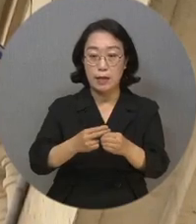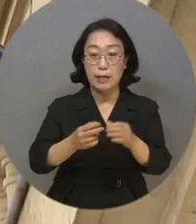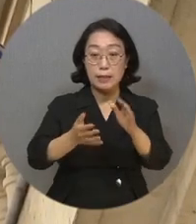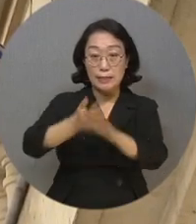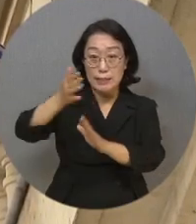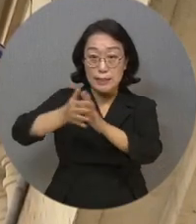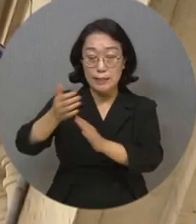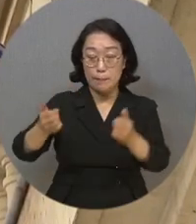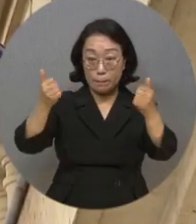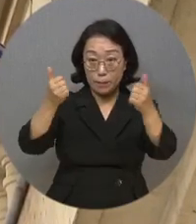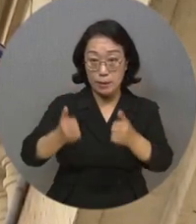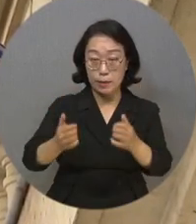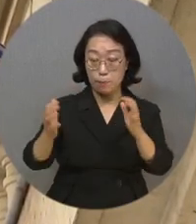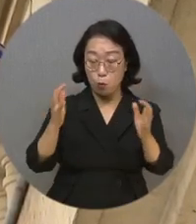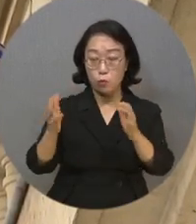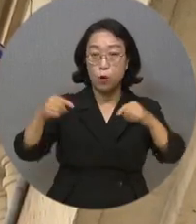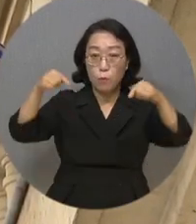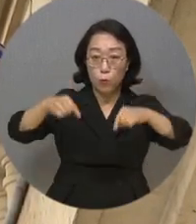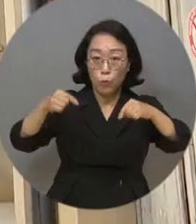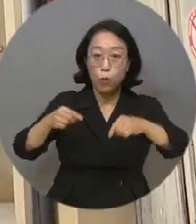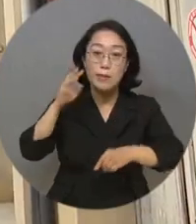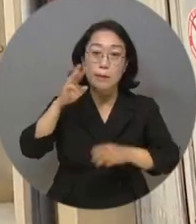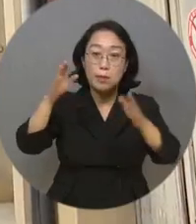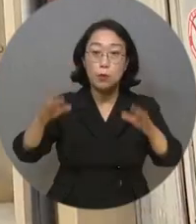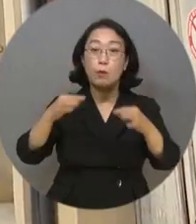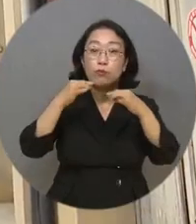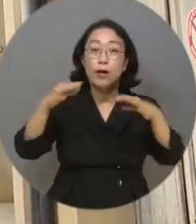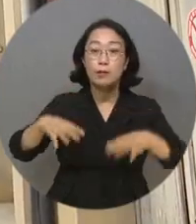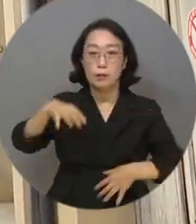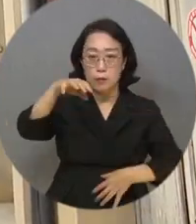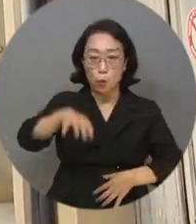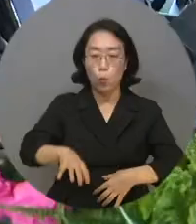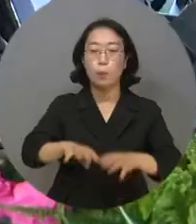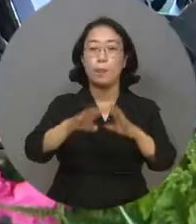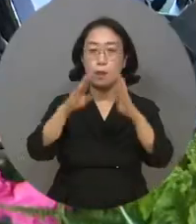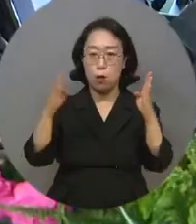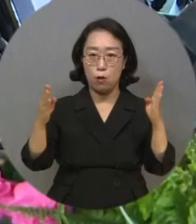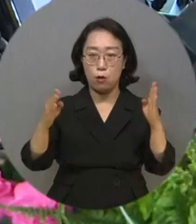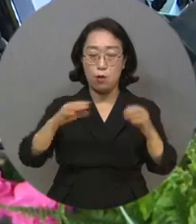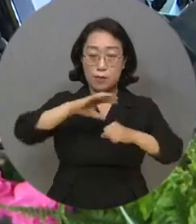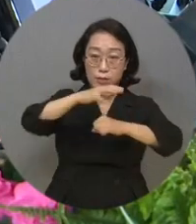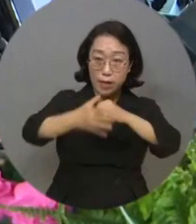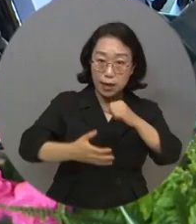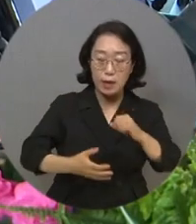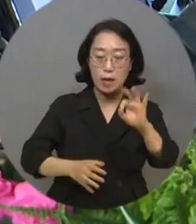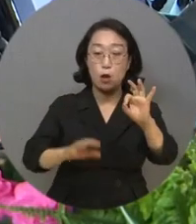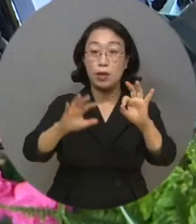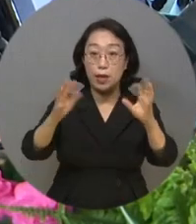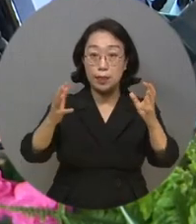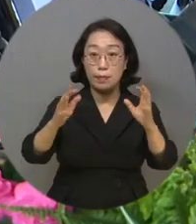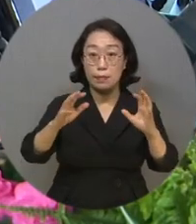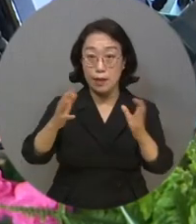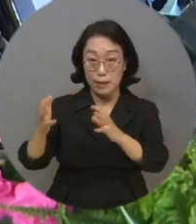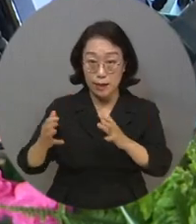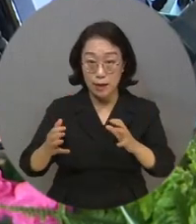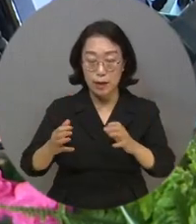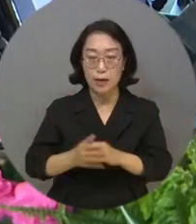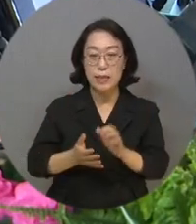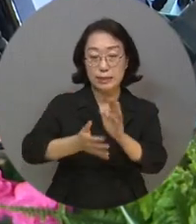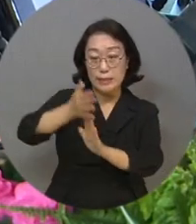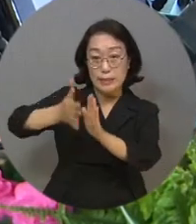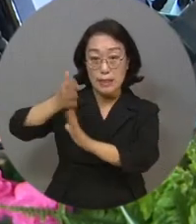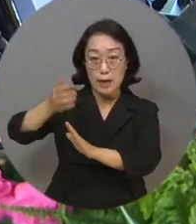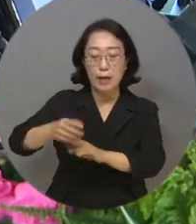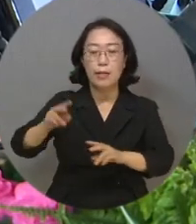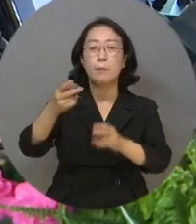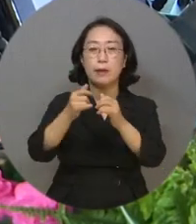지난 8일부터 10일까지 3일간 프랑스 아미앵시에서 열려 전 세계 10개국 24개 습지도시 시장단